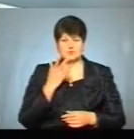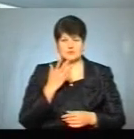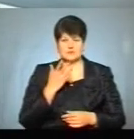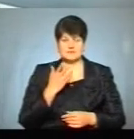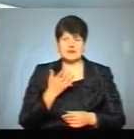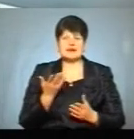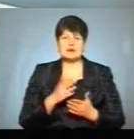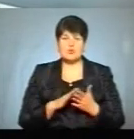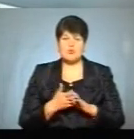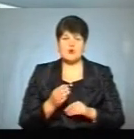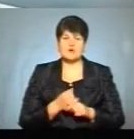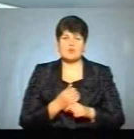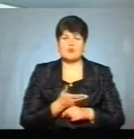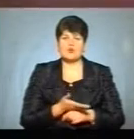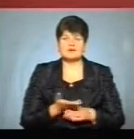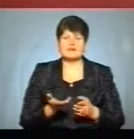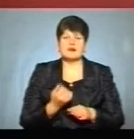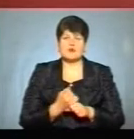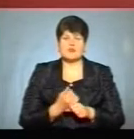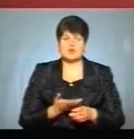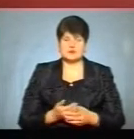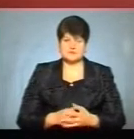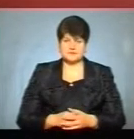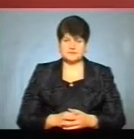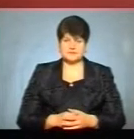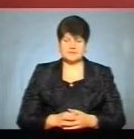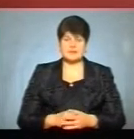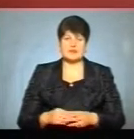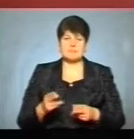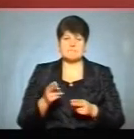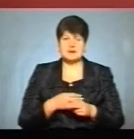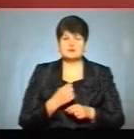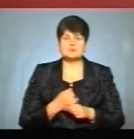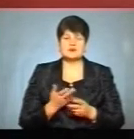далі, які там умови роботи, яка робота. А з-поміж самих безробітних, які найбільш